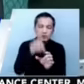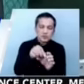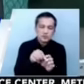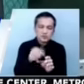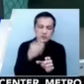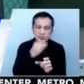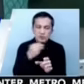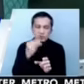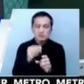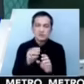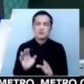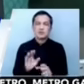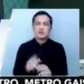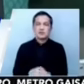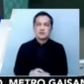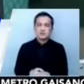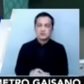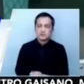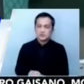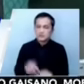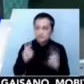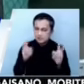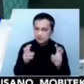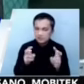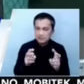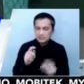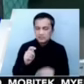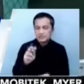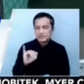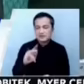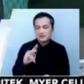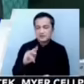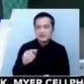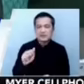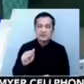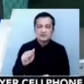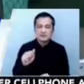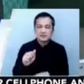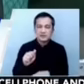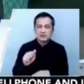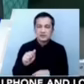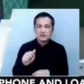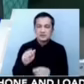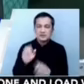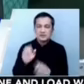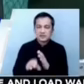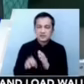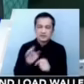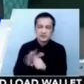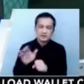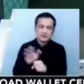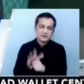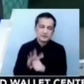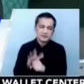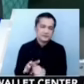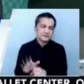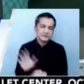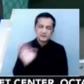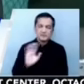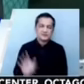naman tinatawag i-vi realize yung crime ng rape Hwag naman t gawin huwag tayong mag